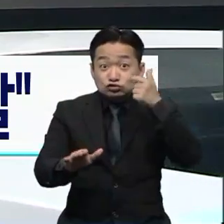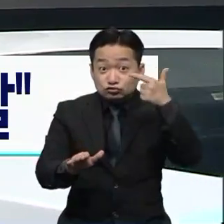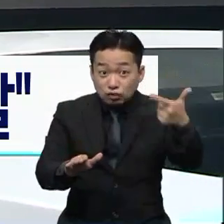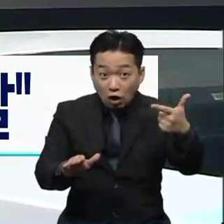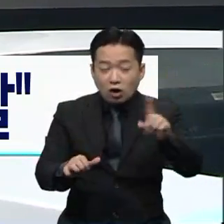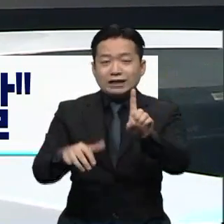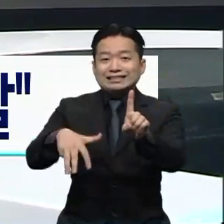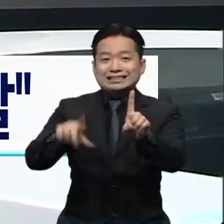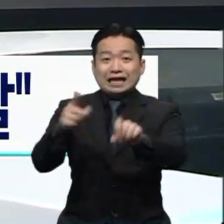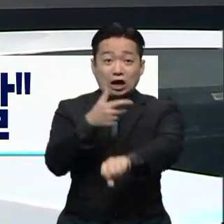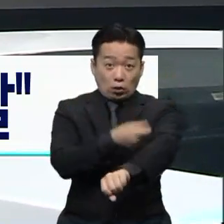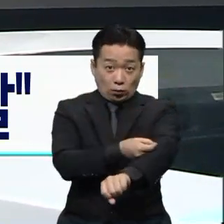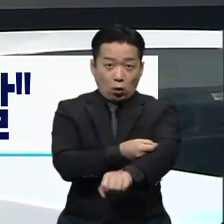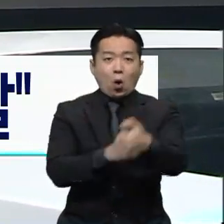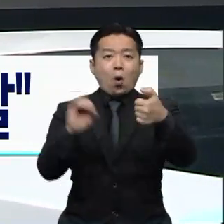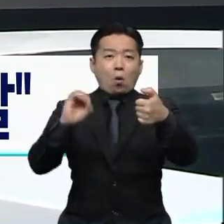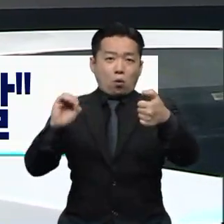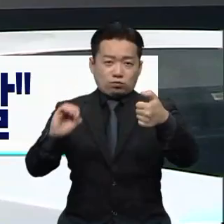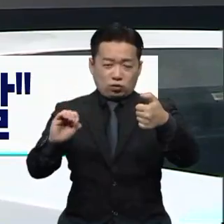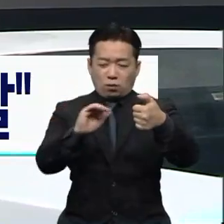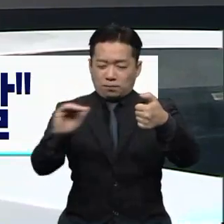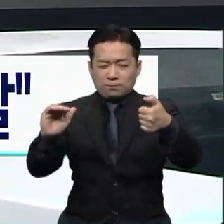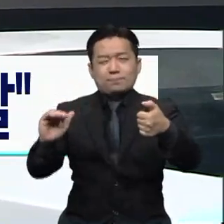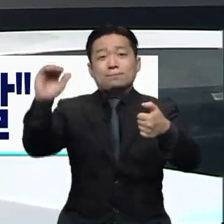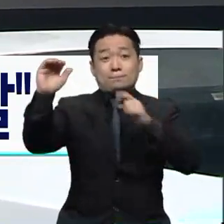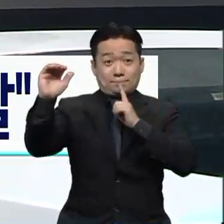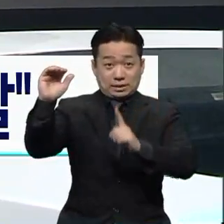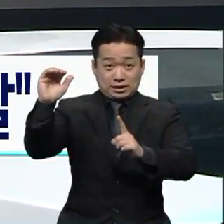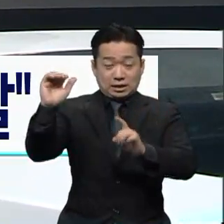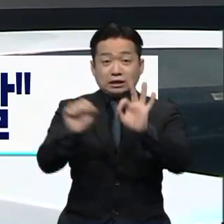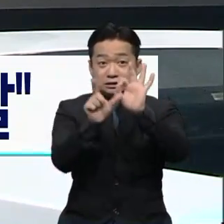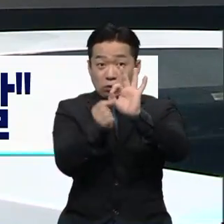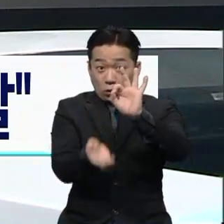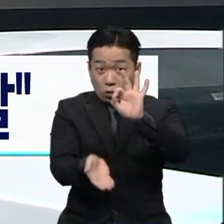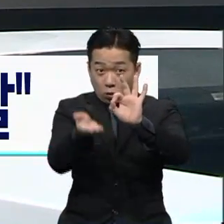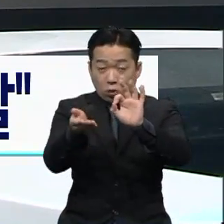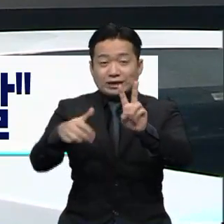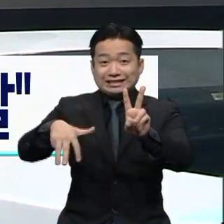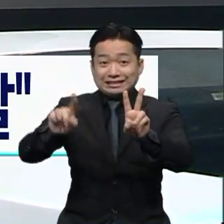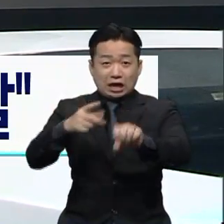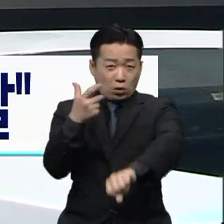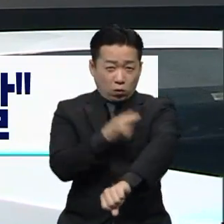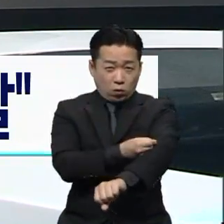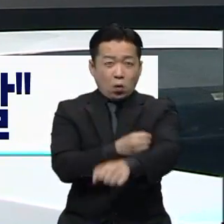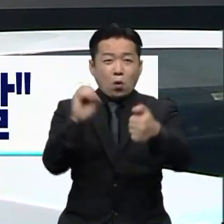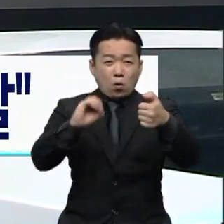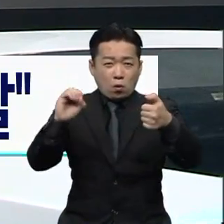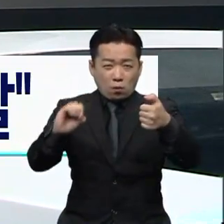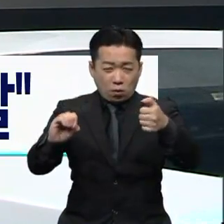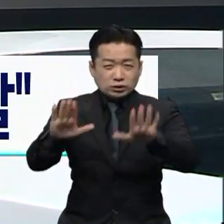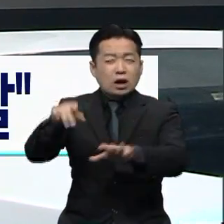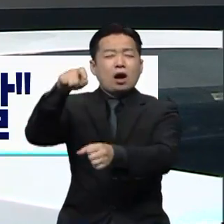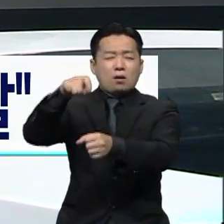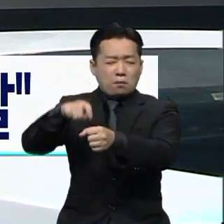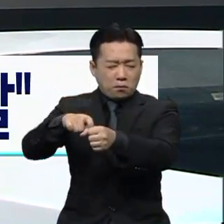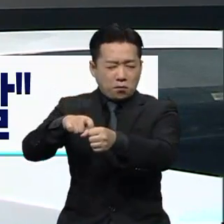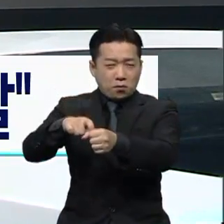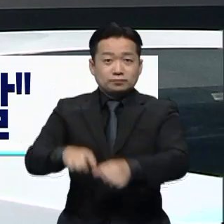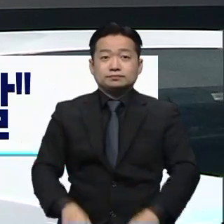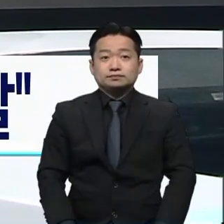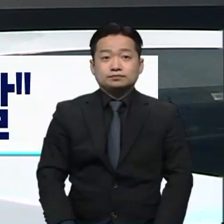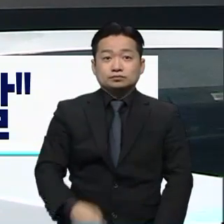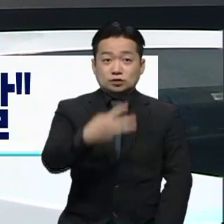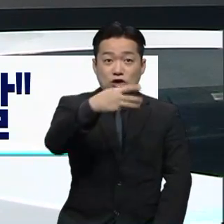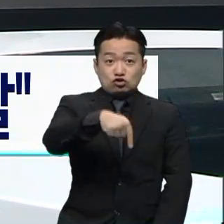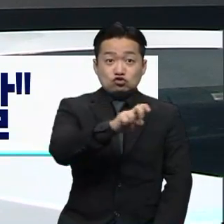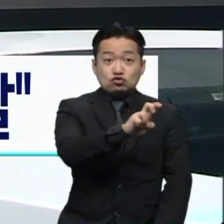1차 접종 50% 를 넘어선 겁니다 10월 초에는 2차 접종 50% 를 기대하고 있는 가운데